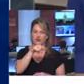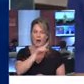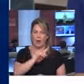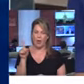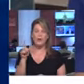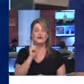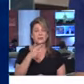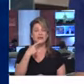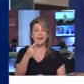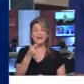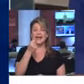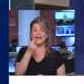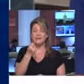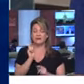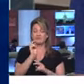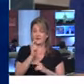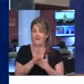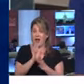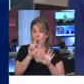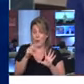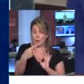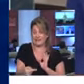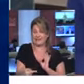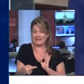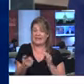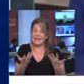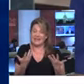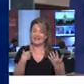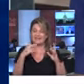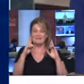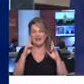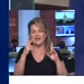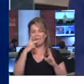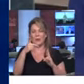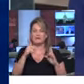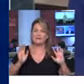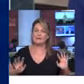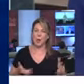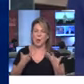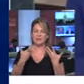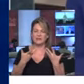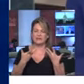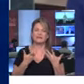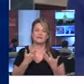לומר שהכסף נכנס כבר באוגוסט הקרוב, כך שאנחנו ממש מקווה לראות זירוז בהליכים,